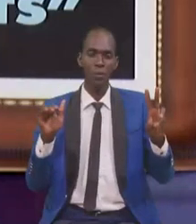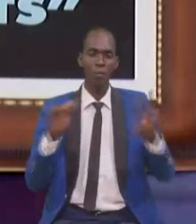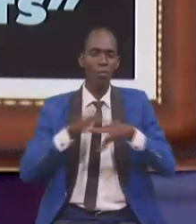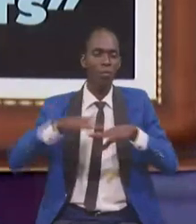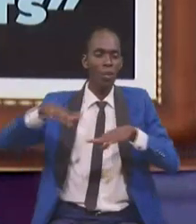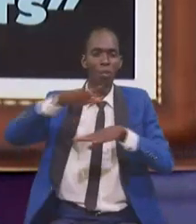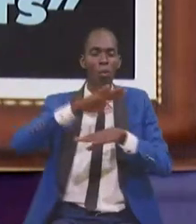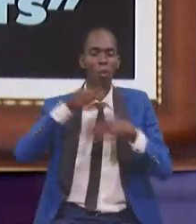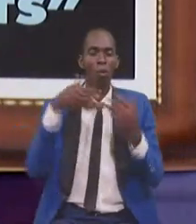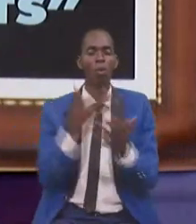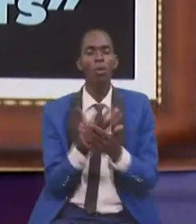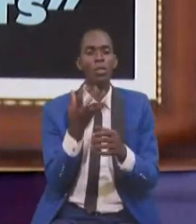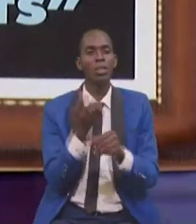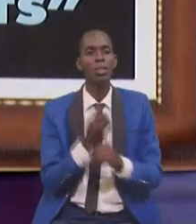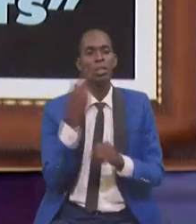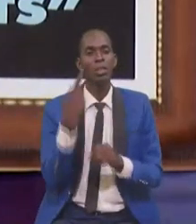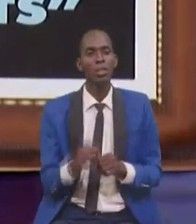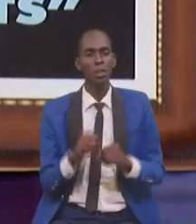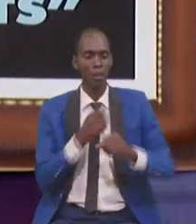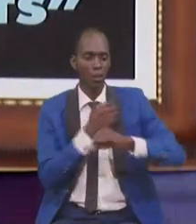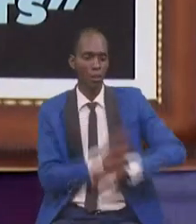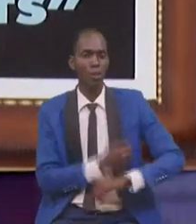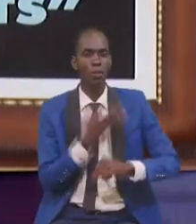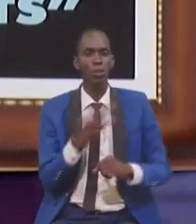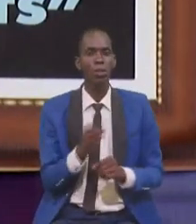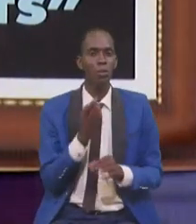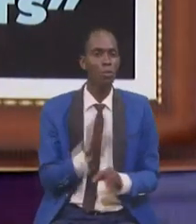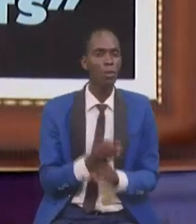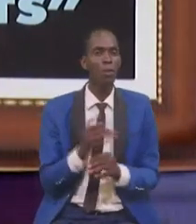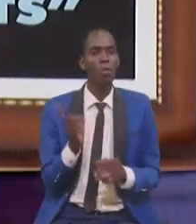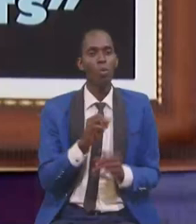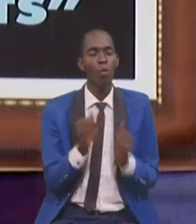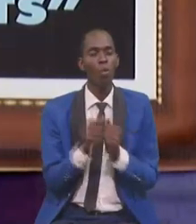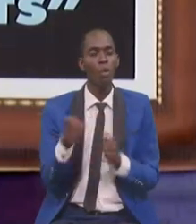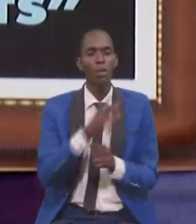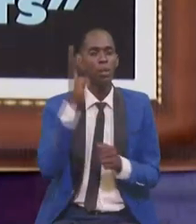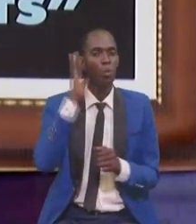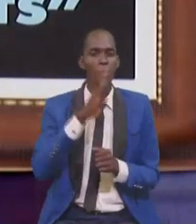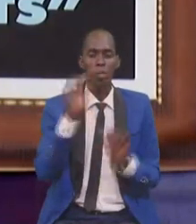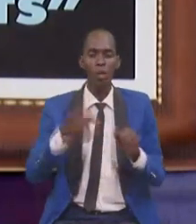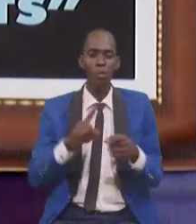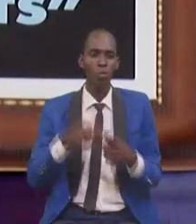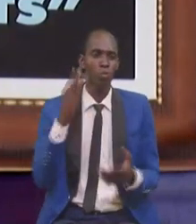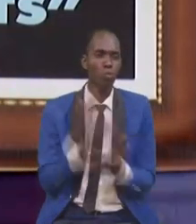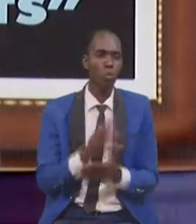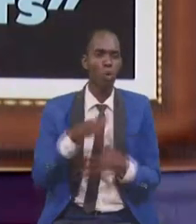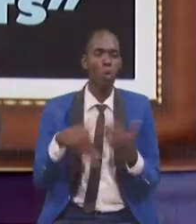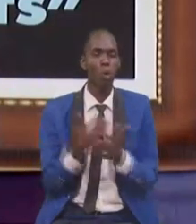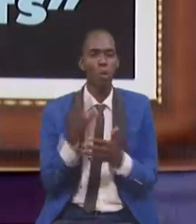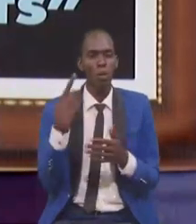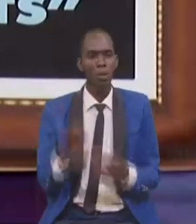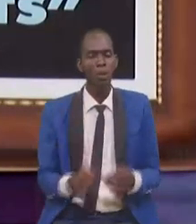Prenez par-dessus tout cela le bouclier de la foi avec lequel vous pourrez éteindre tous les